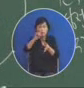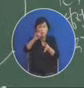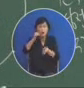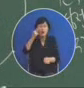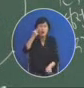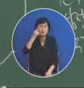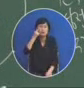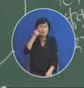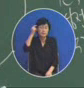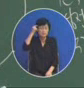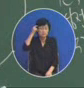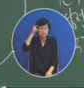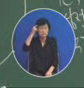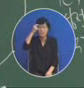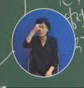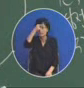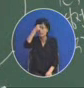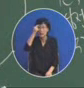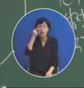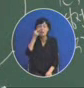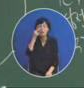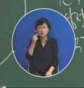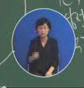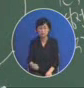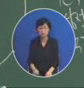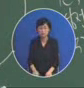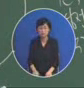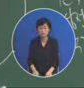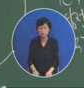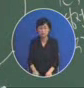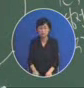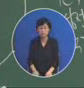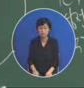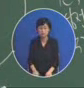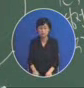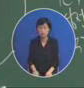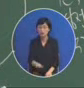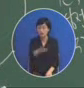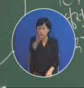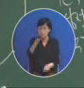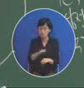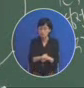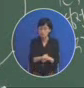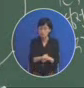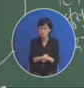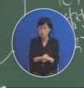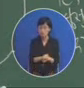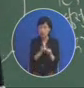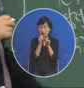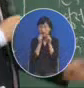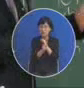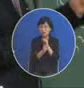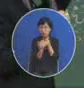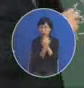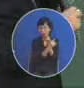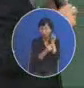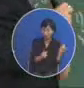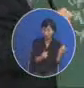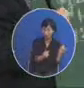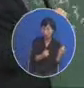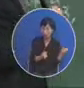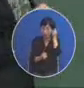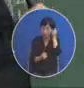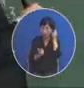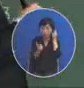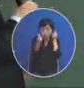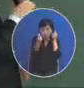Mount Calvary? Really hold on to that. 자기분에게도 속는데 왜 하나님에게 못 속습니까? 속아보라니까요. No, so you sometimes you get deceived